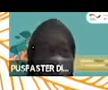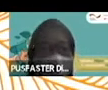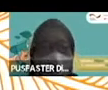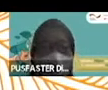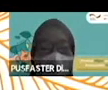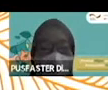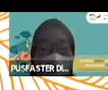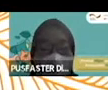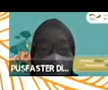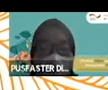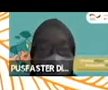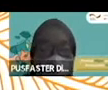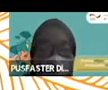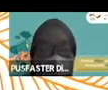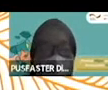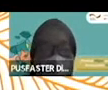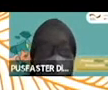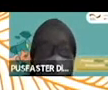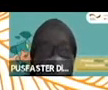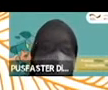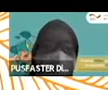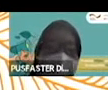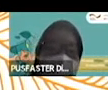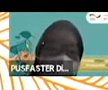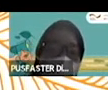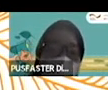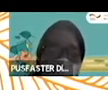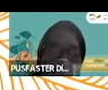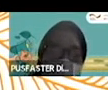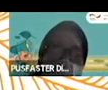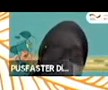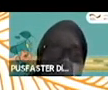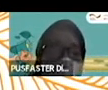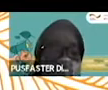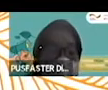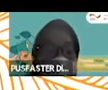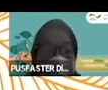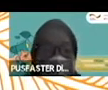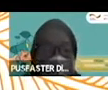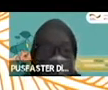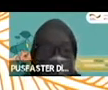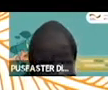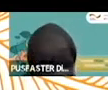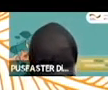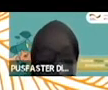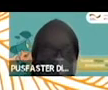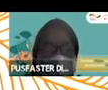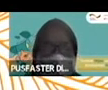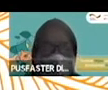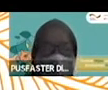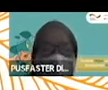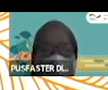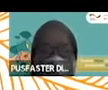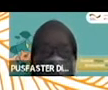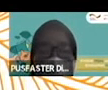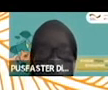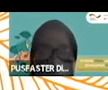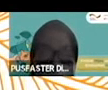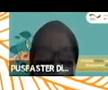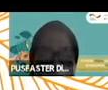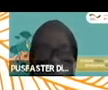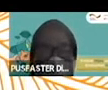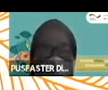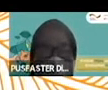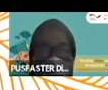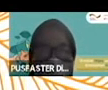Khan dari Snapchat saya sampaikan Aditya Terima kasih hadiah mungkin next Ah